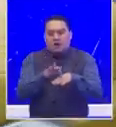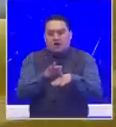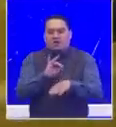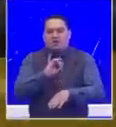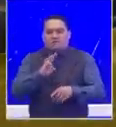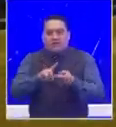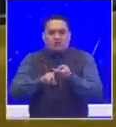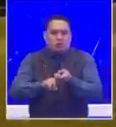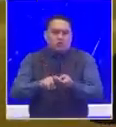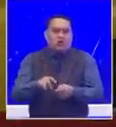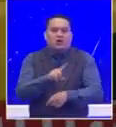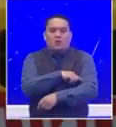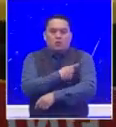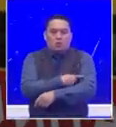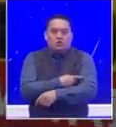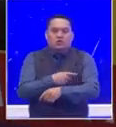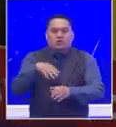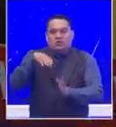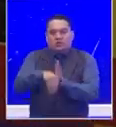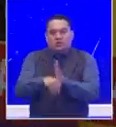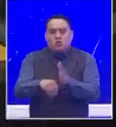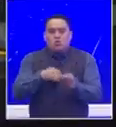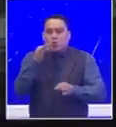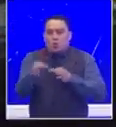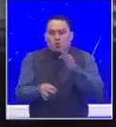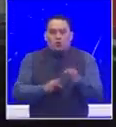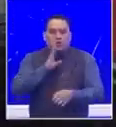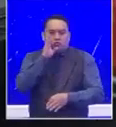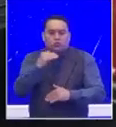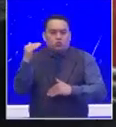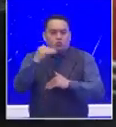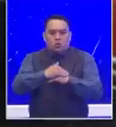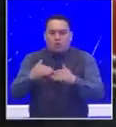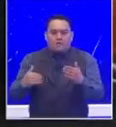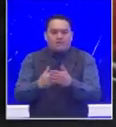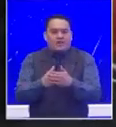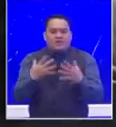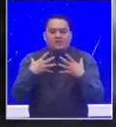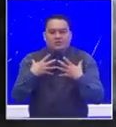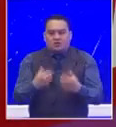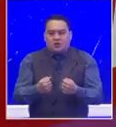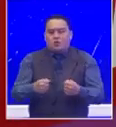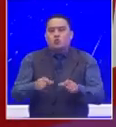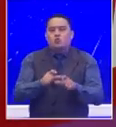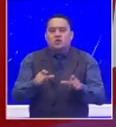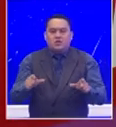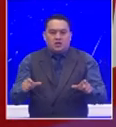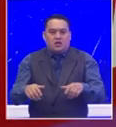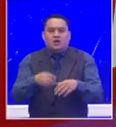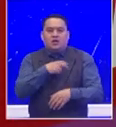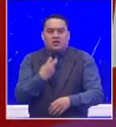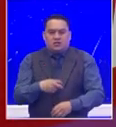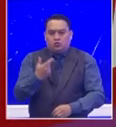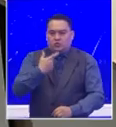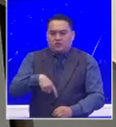работы многих медицинских работников. Они трудятся сутками напролет, не покладая рук ради здоровья граждан страны, в то же время рискуя